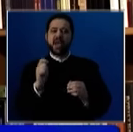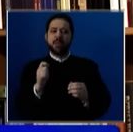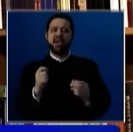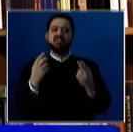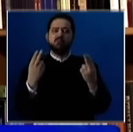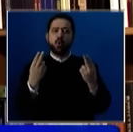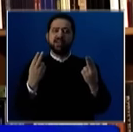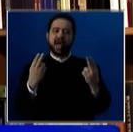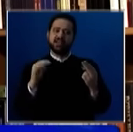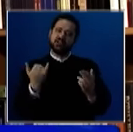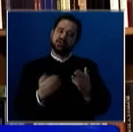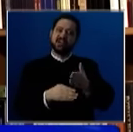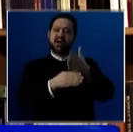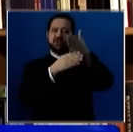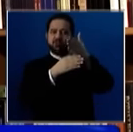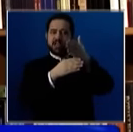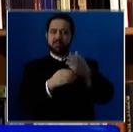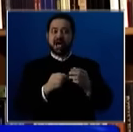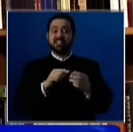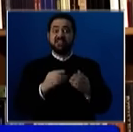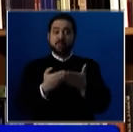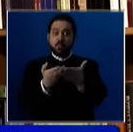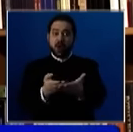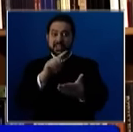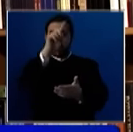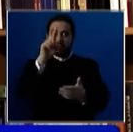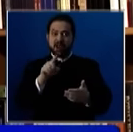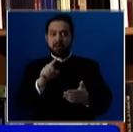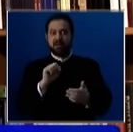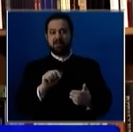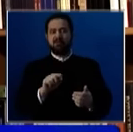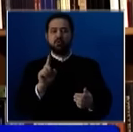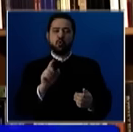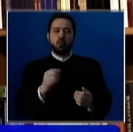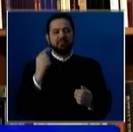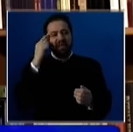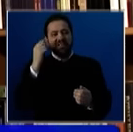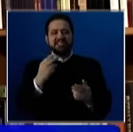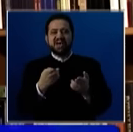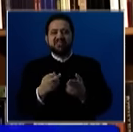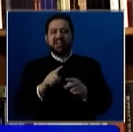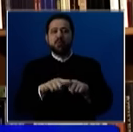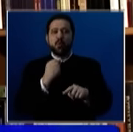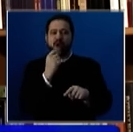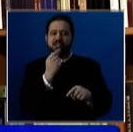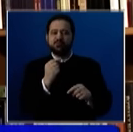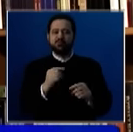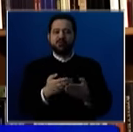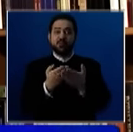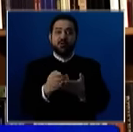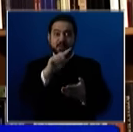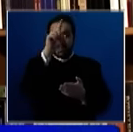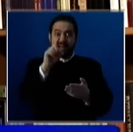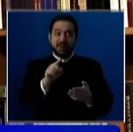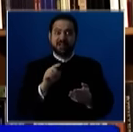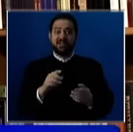rândul nostru, să vă ajutăm ca să vă puneți întrebări. Nu cutezăm a veni cu răspunsuri pentru că nu le avem, ci doar punem întrebări ca împreună